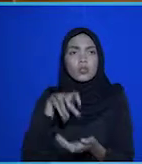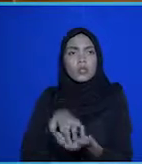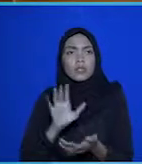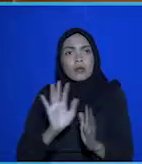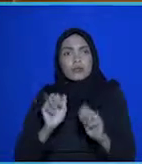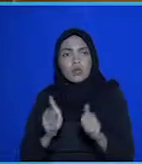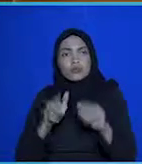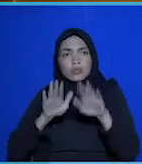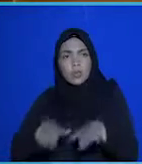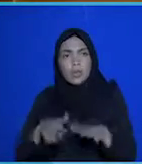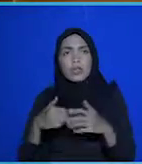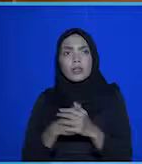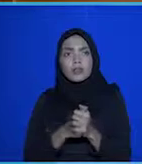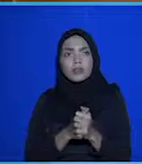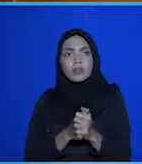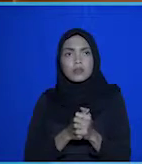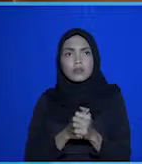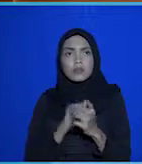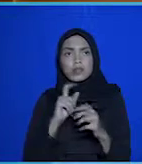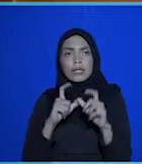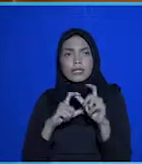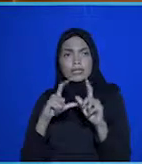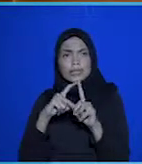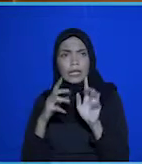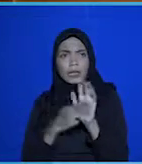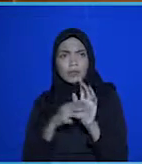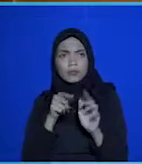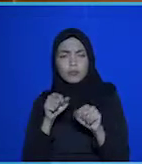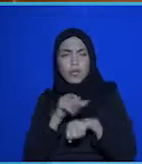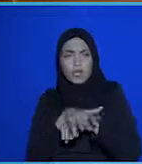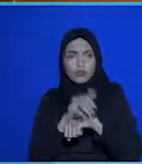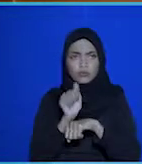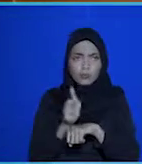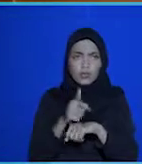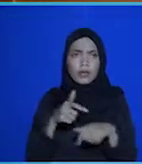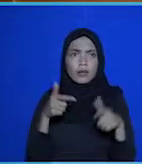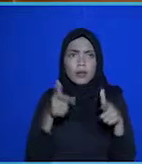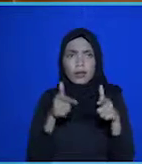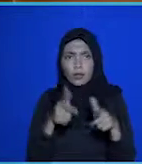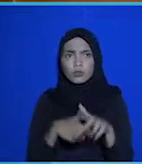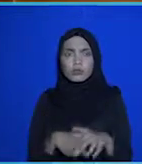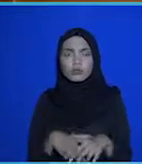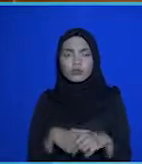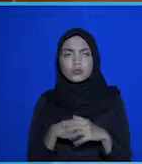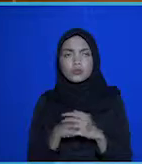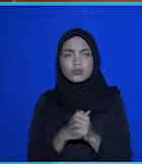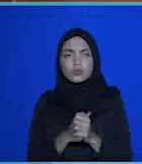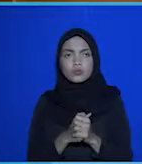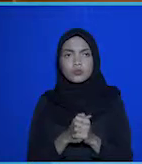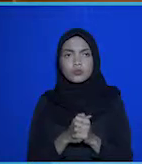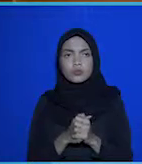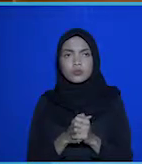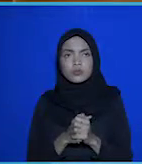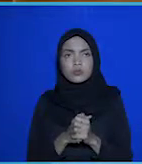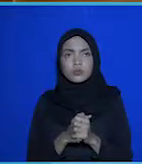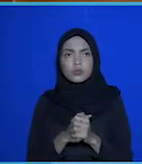layak untuk tinggal, ini sumber daya manusianya itu akan terganggu. Ini prinsip bagi kita ya